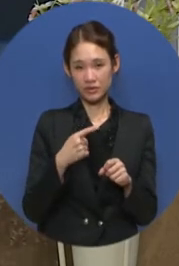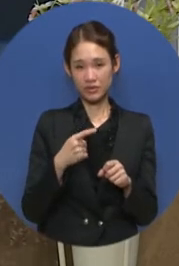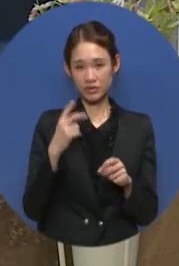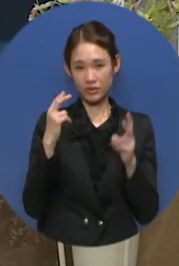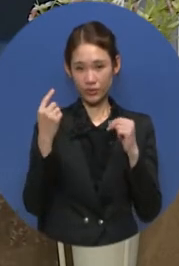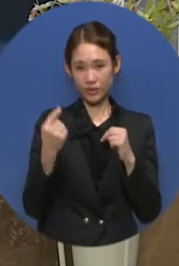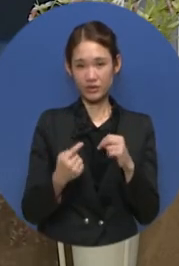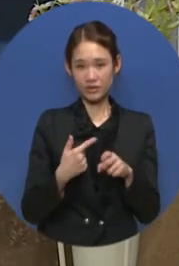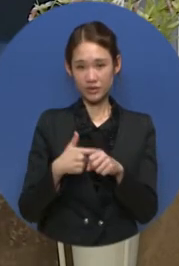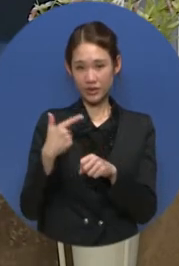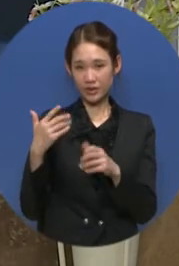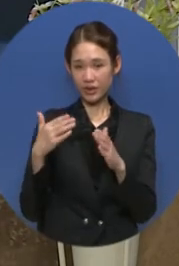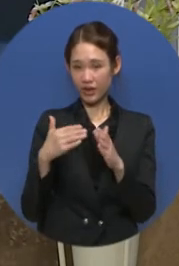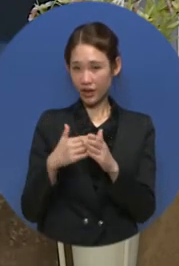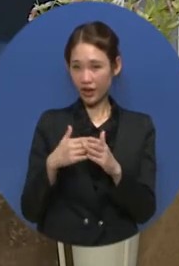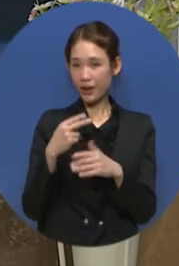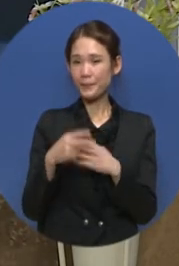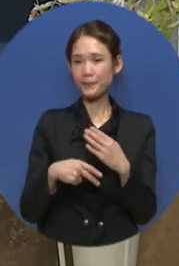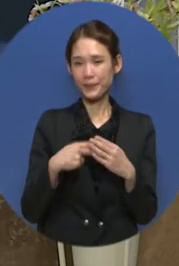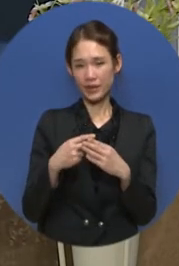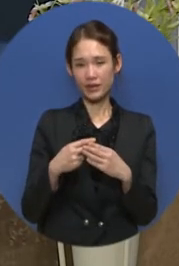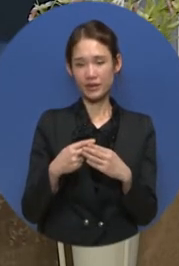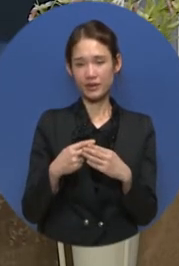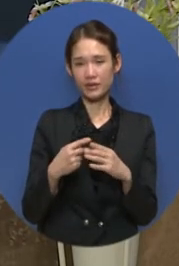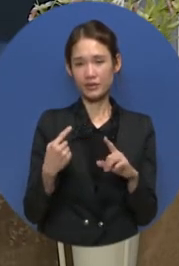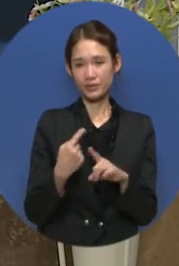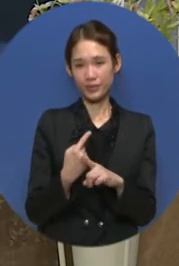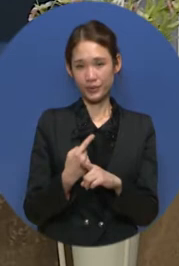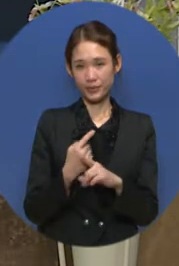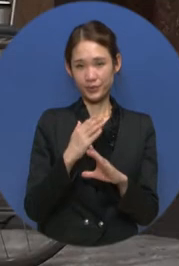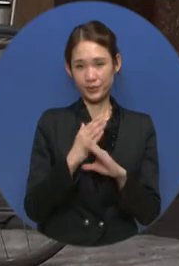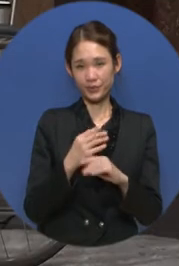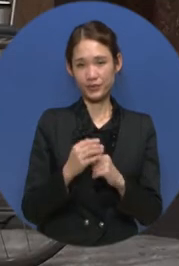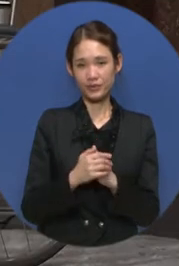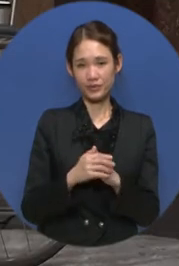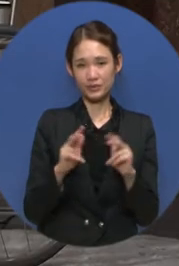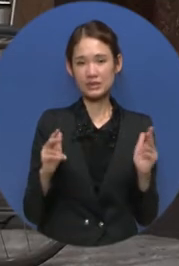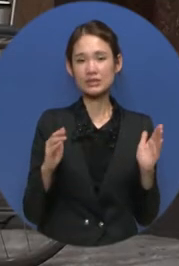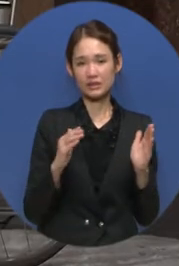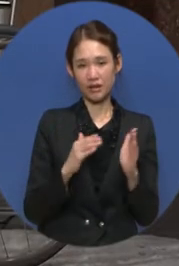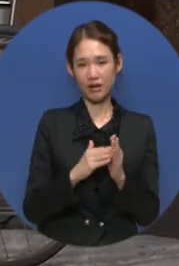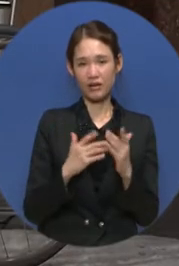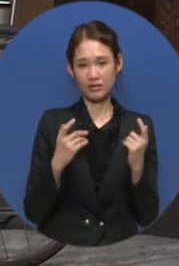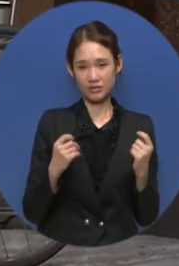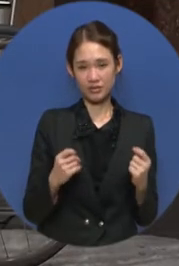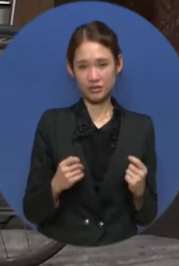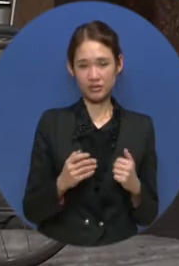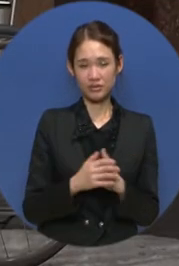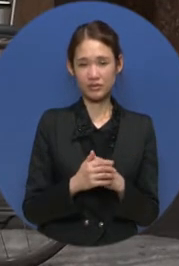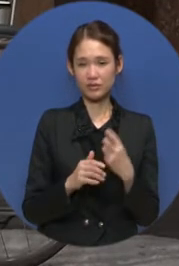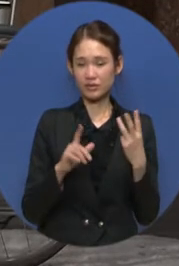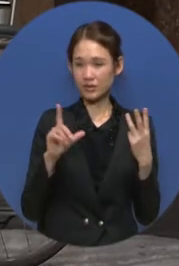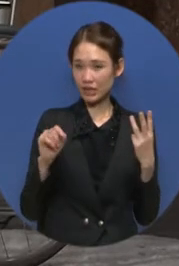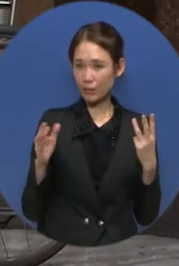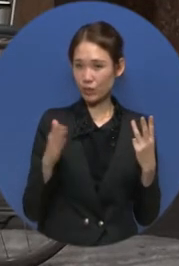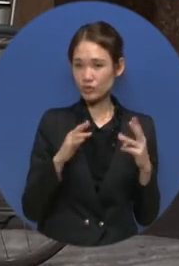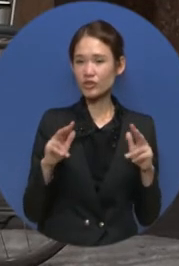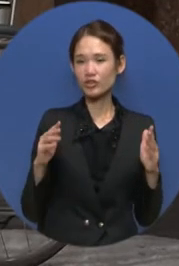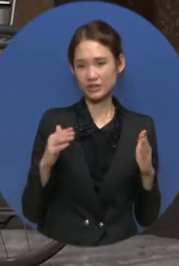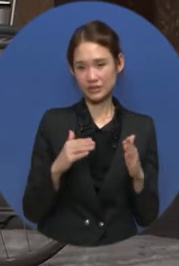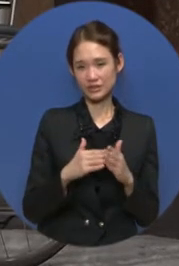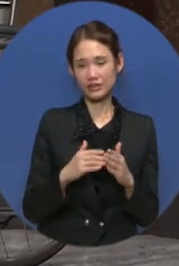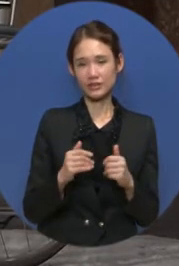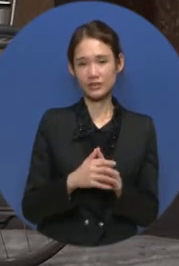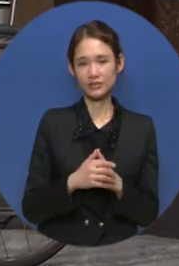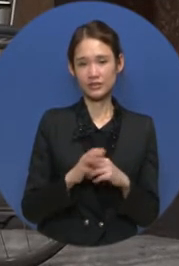해서 6시에 퇴근을 네. 하는 그 시스템을 유지하고 계신 건가요? 네, 지금까지는 그렇게 하고 있습니다. 3월부터. 아,